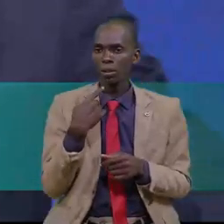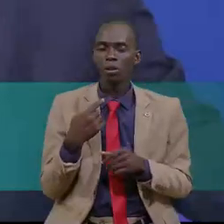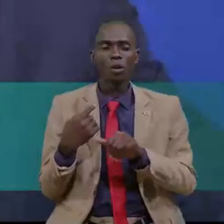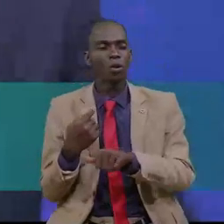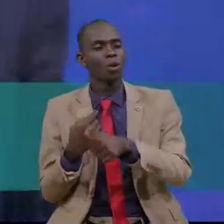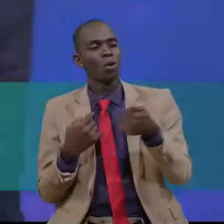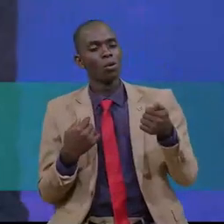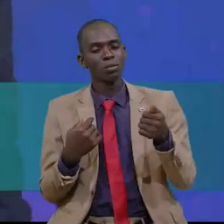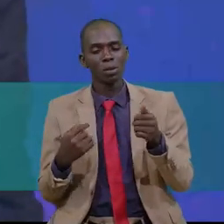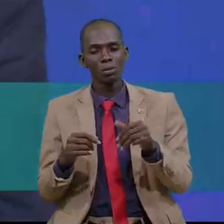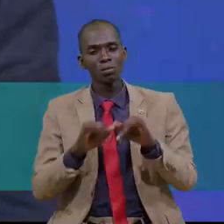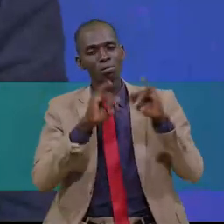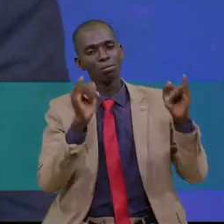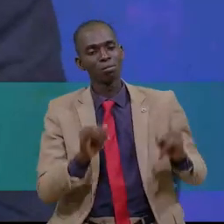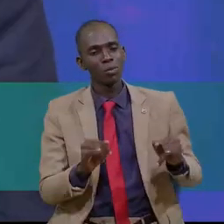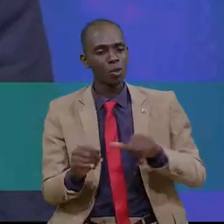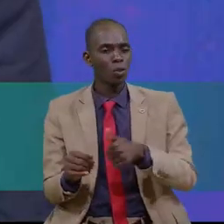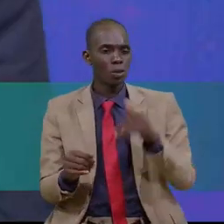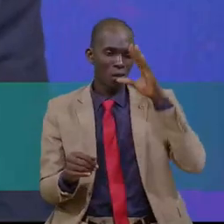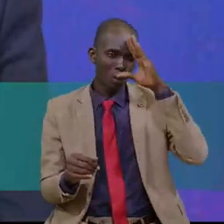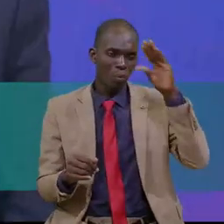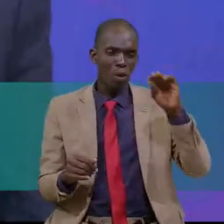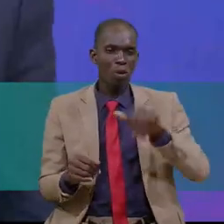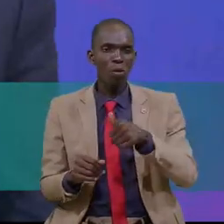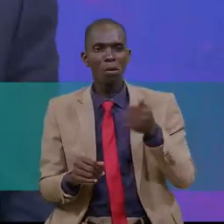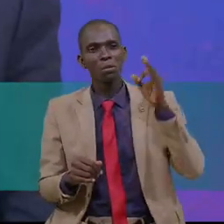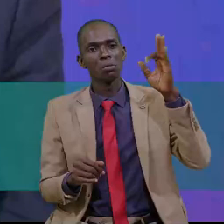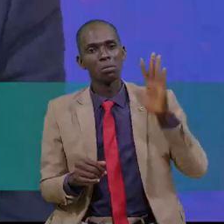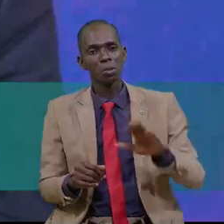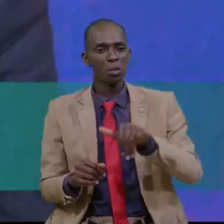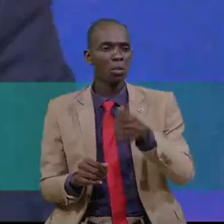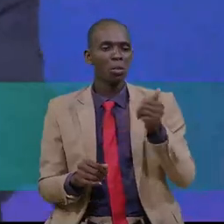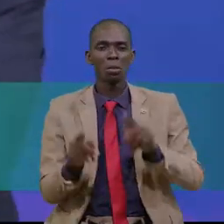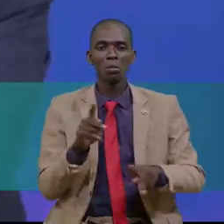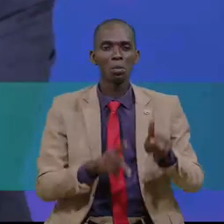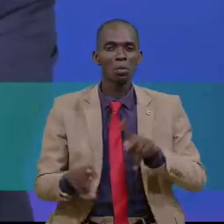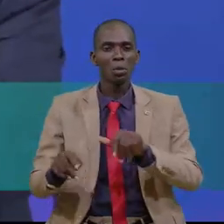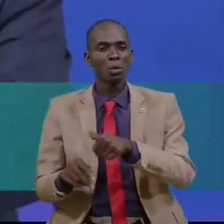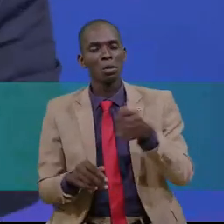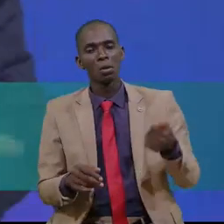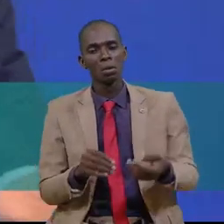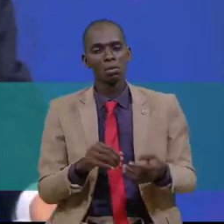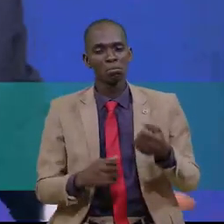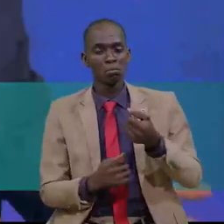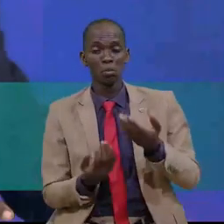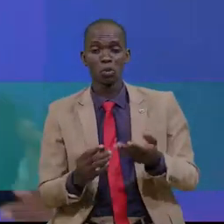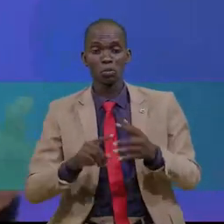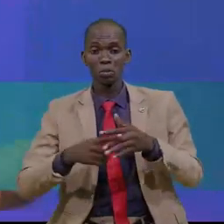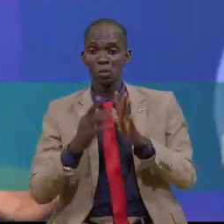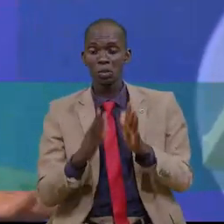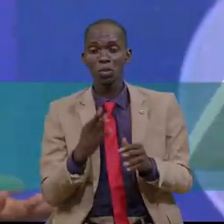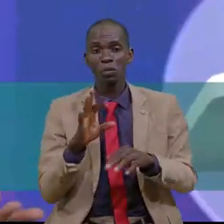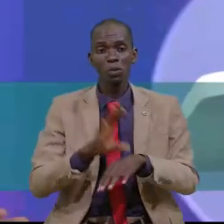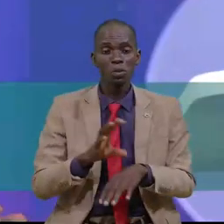d'autres seigneurs étaient nos seigneurs, d'autres hommes, d'autres ministres, d'autres personnes, d'autres fondateurs étaient